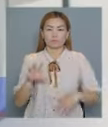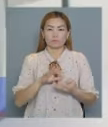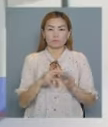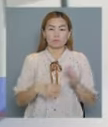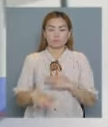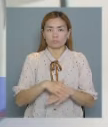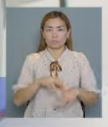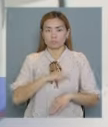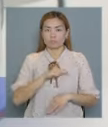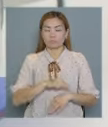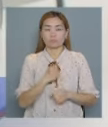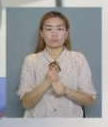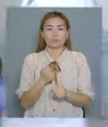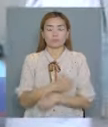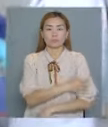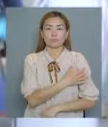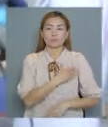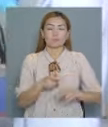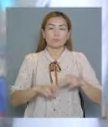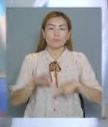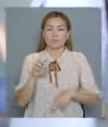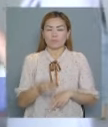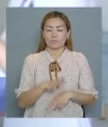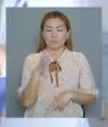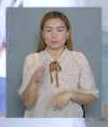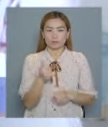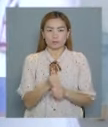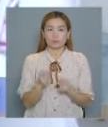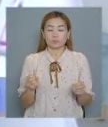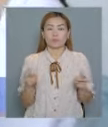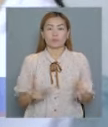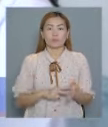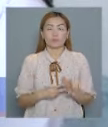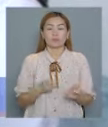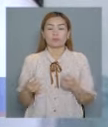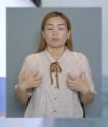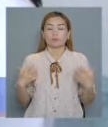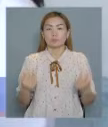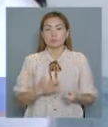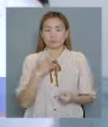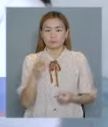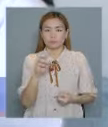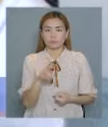местности. Работа по устранению дефицита специалистов в области ведется на основании специального плана управления здравоохранения и